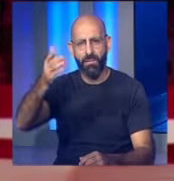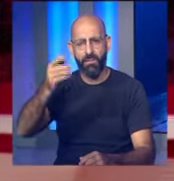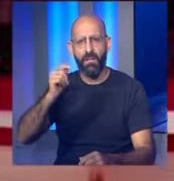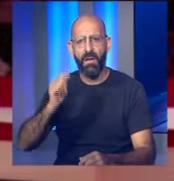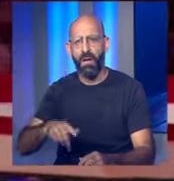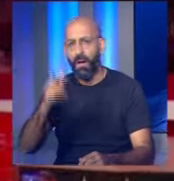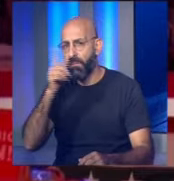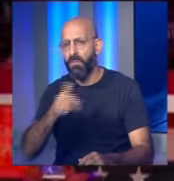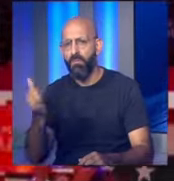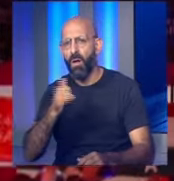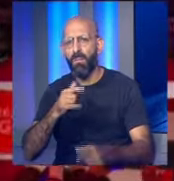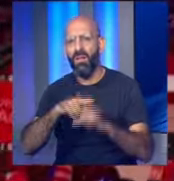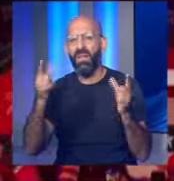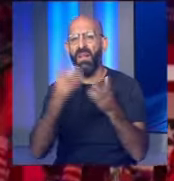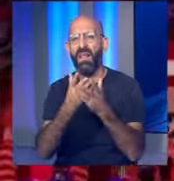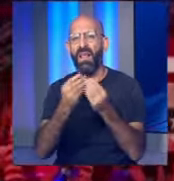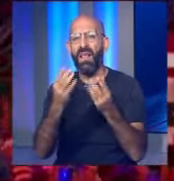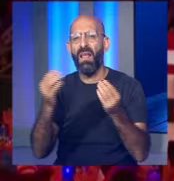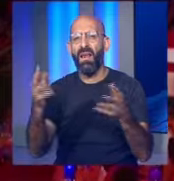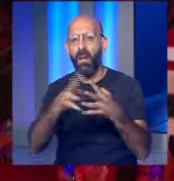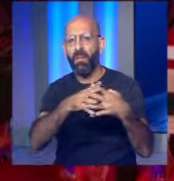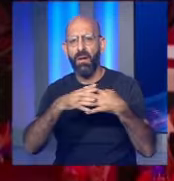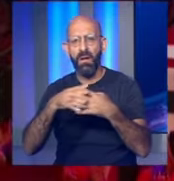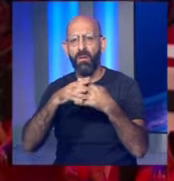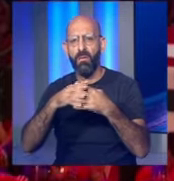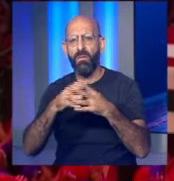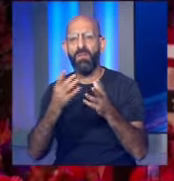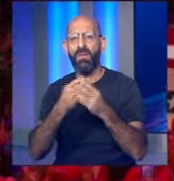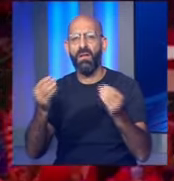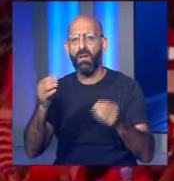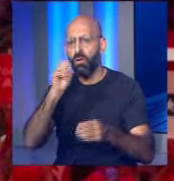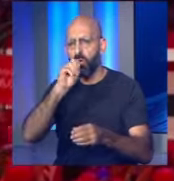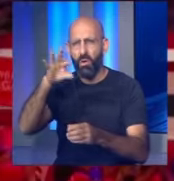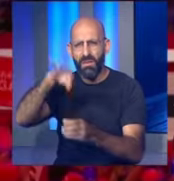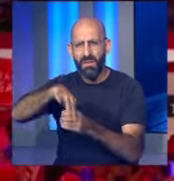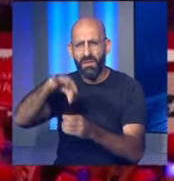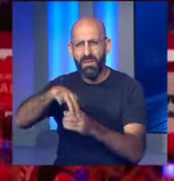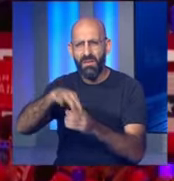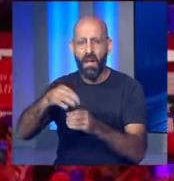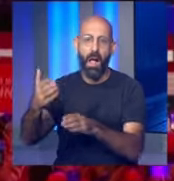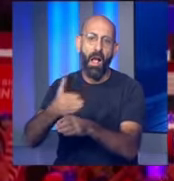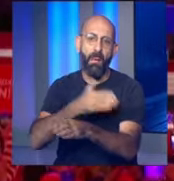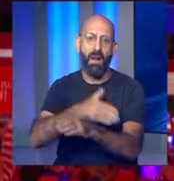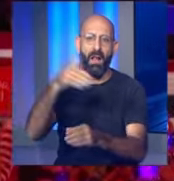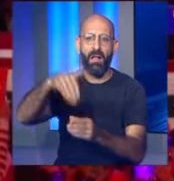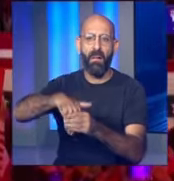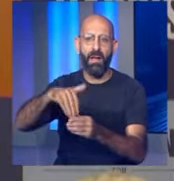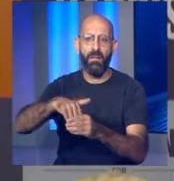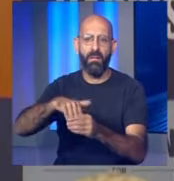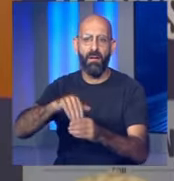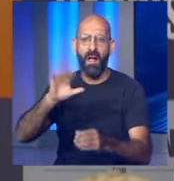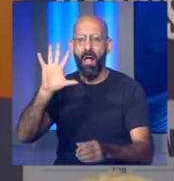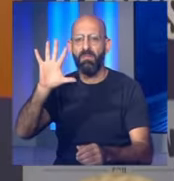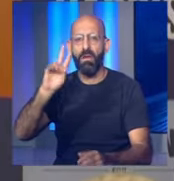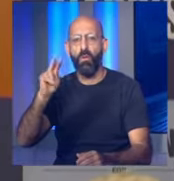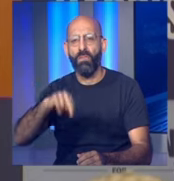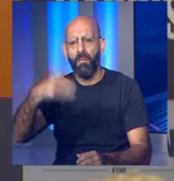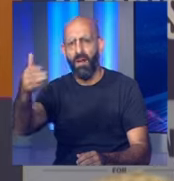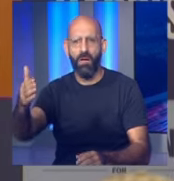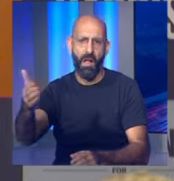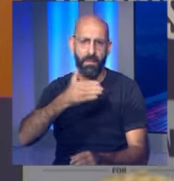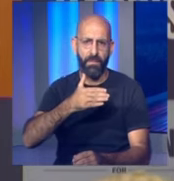لديهم أموال لجورجيا وكارولاينا الشمالية وألاباما وتينيسي وفلوريدا وكارولاينا الجنوبية. واليوم